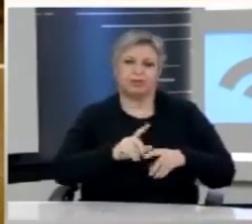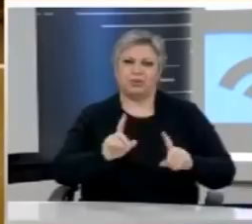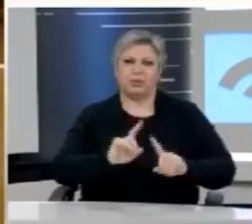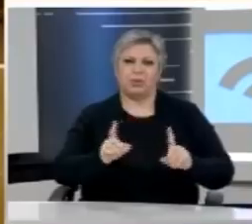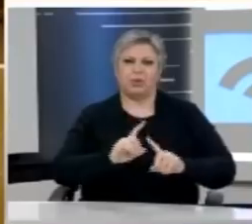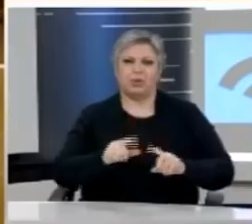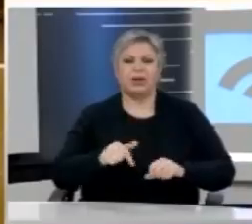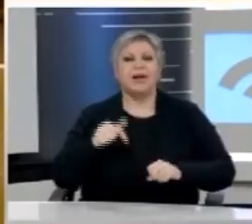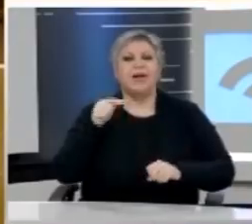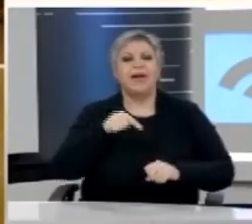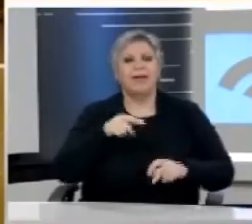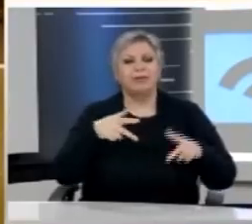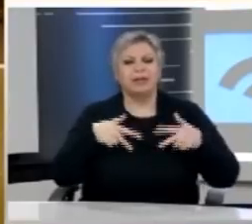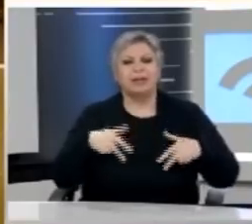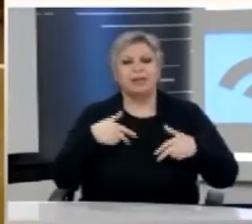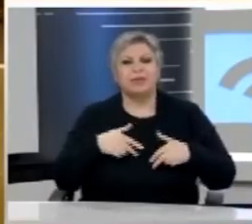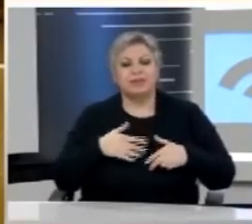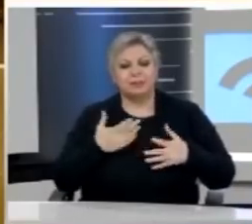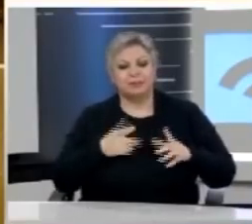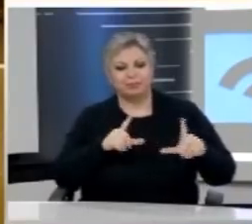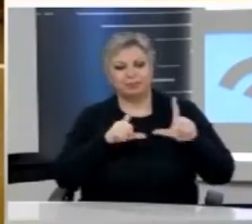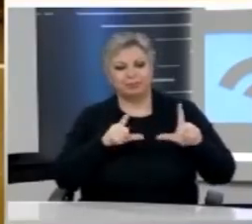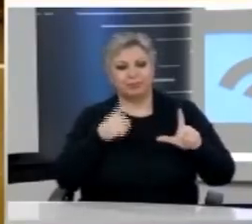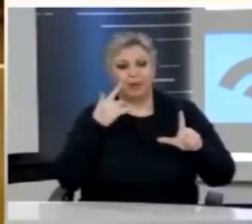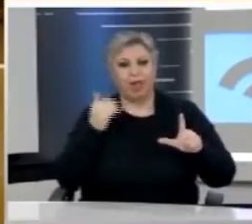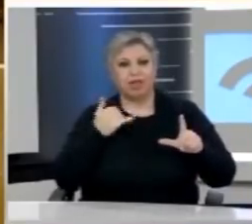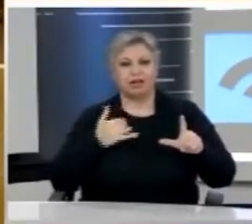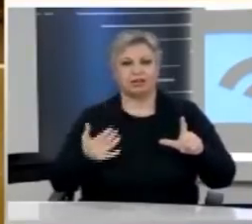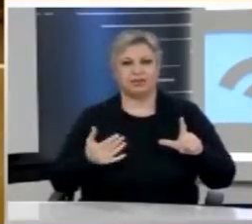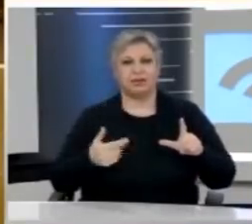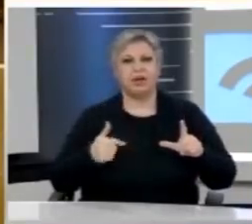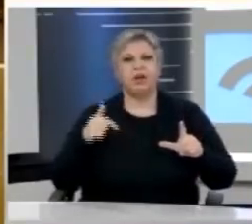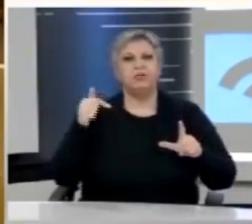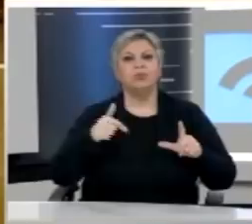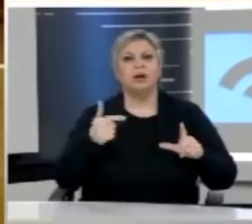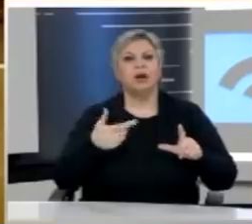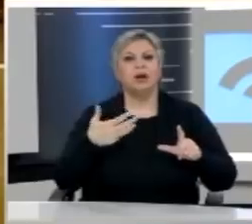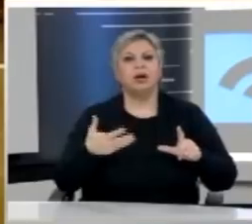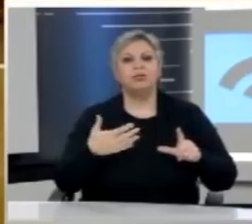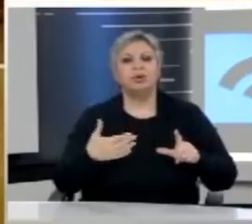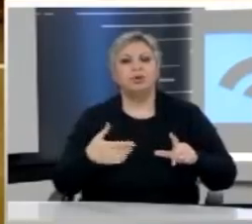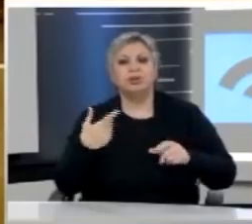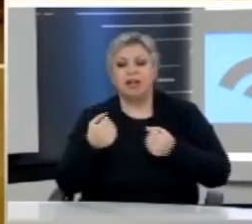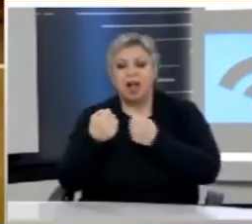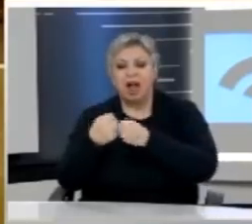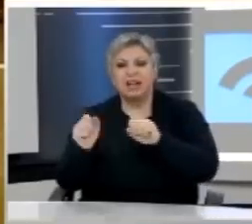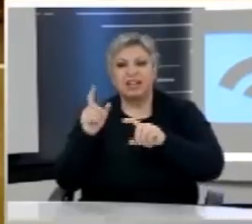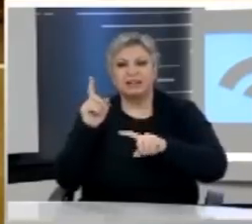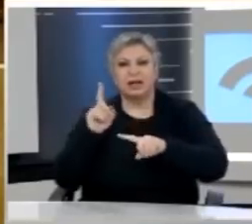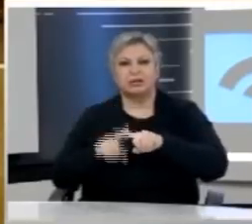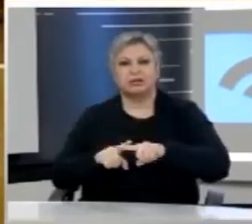καταλαβαίνει ότι η κυβερνητική συνεργασία της με το ακροδεξικό εθνικιστικό μόρφωμα των ΑΝΕΛ του